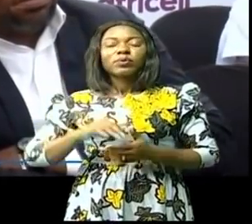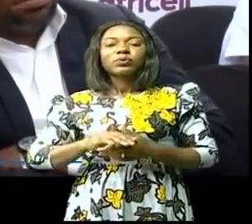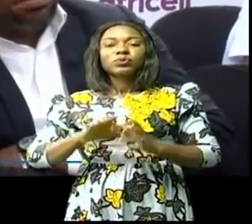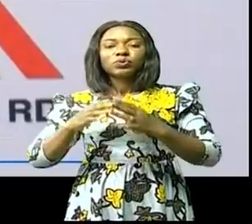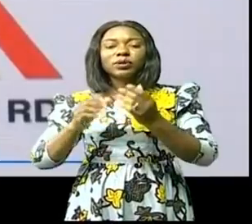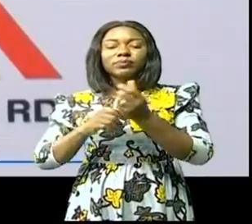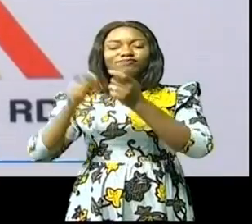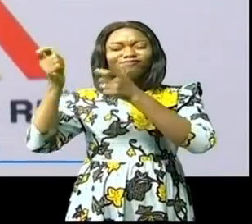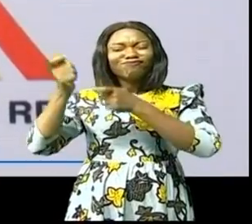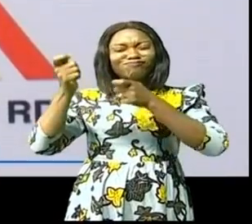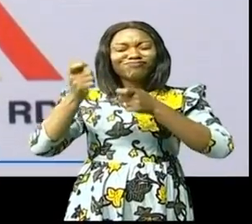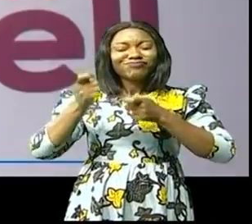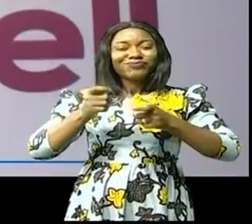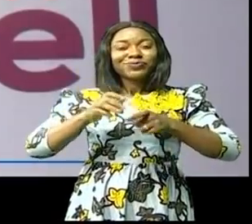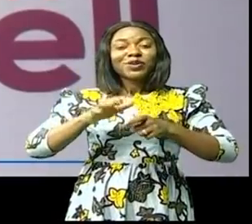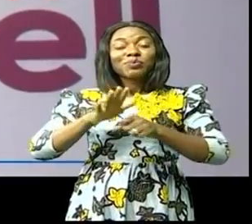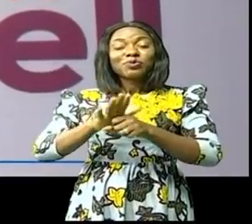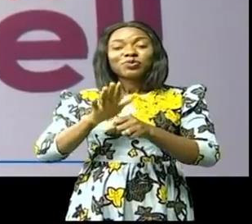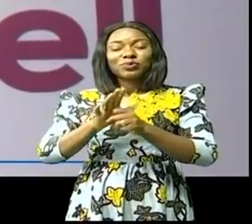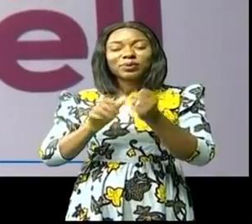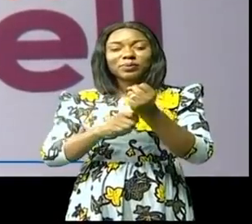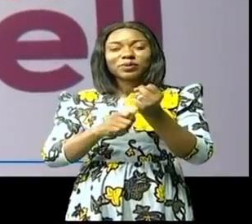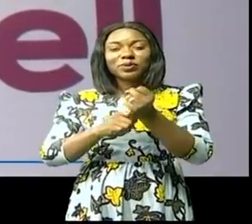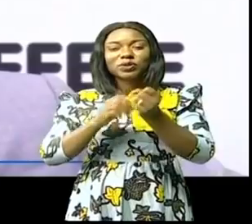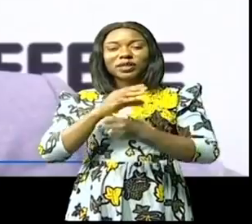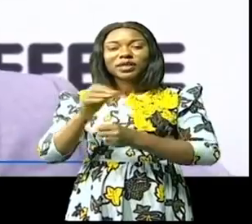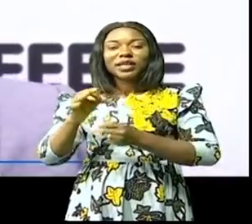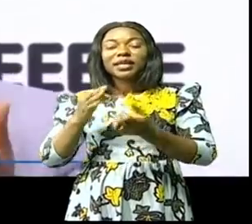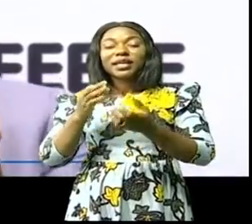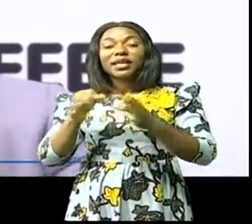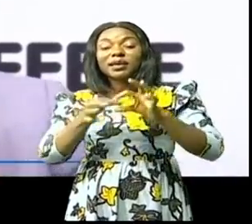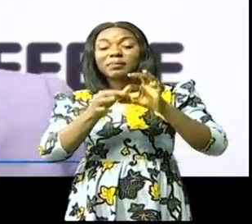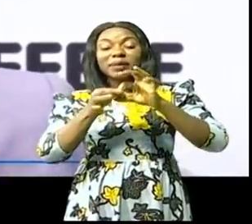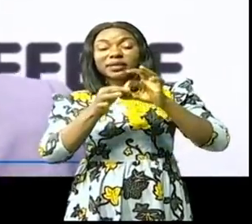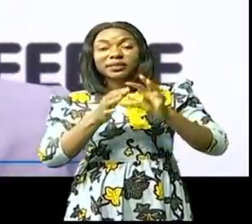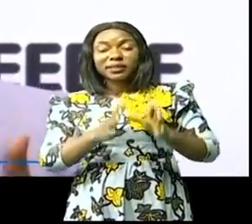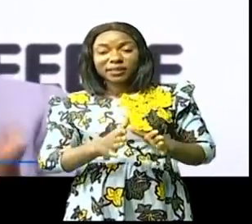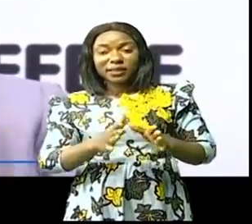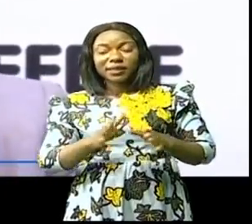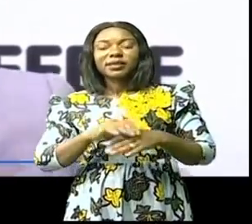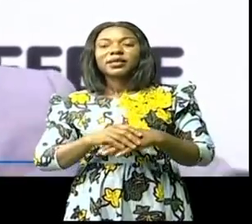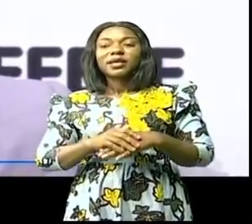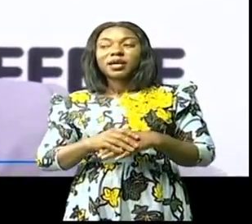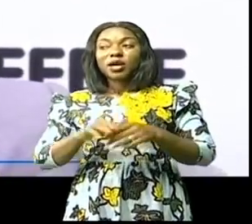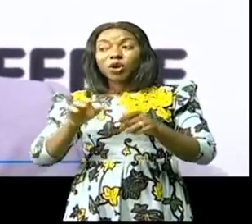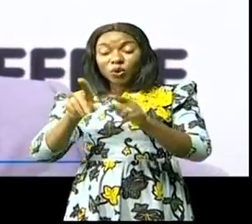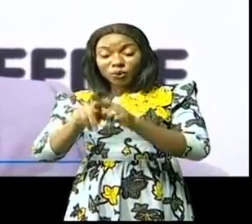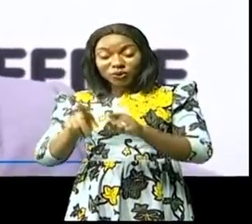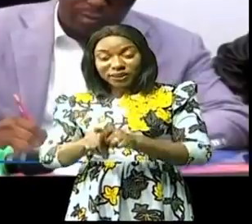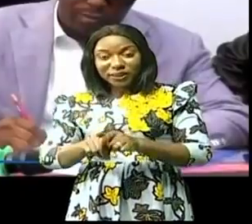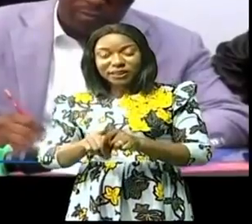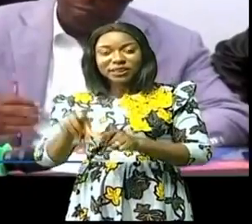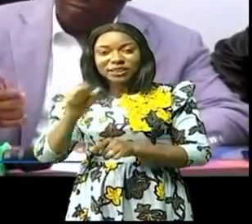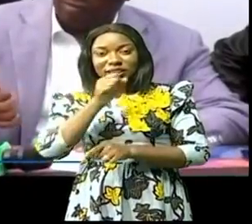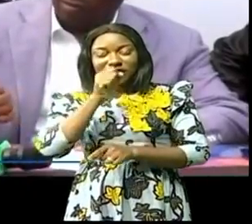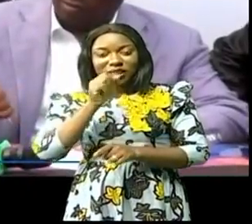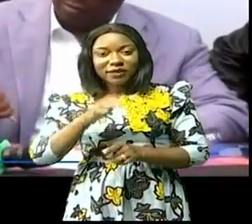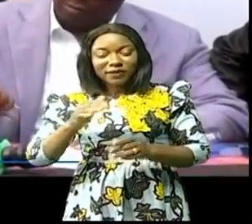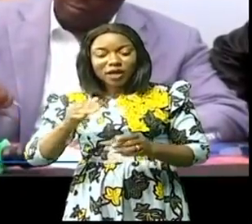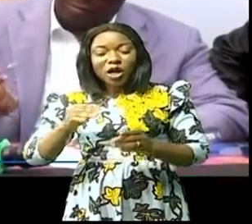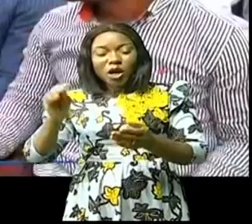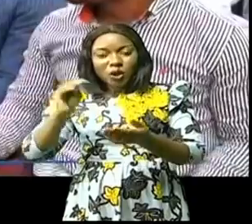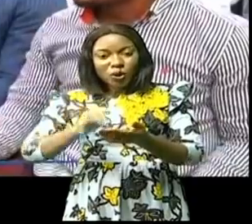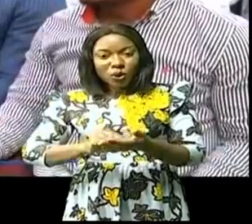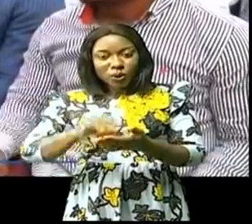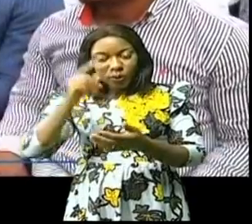attire bien d'annonceurs et partenaires. Les producteurs, initiateurs Amadou Djabi et Mansa Musica devront compter